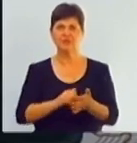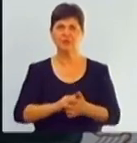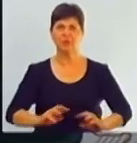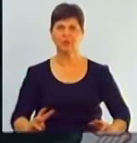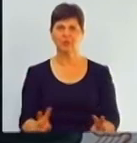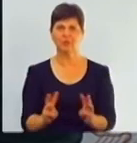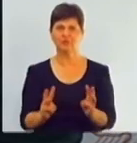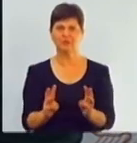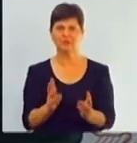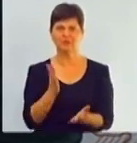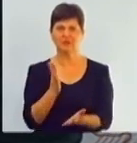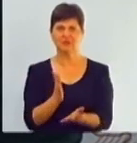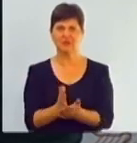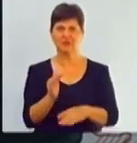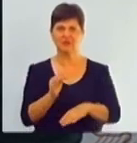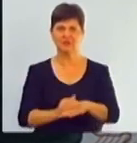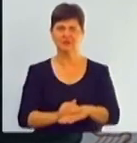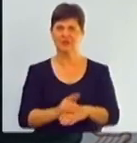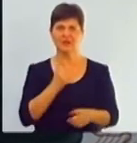яка сталася через